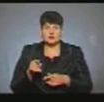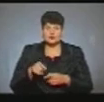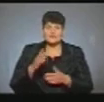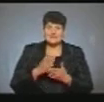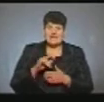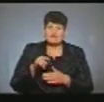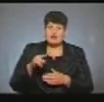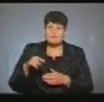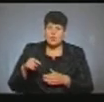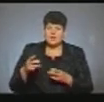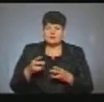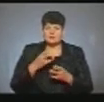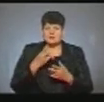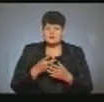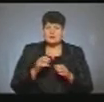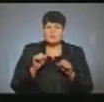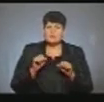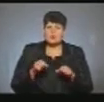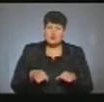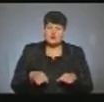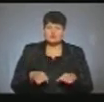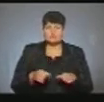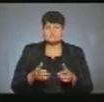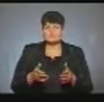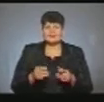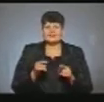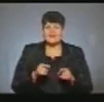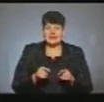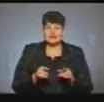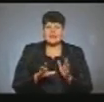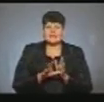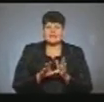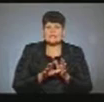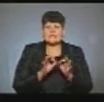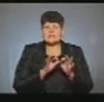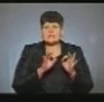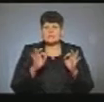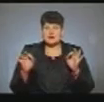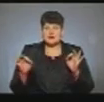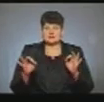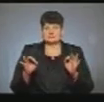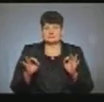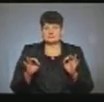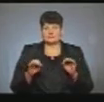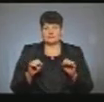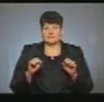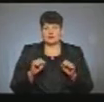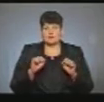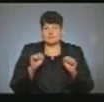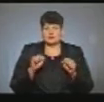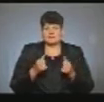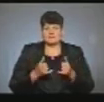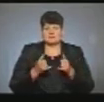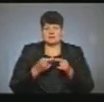вимоги, і треба дивитися до спроможності тих мереж електричних, цю потужність забезпечити для